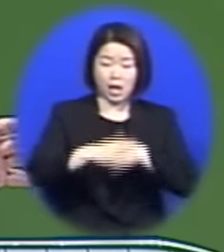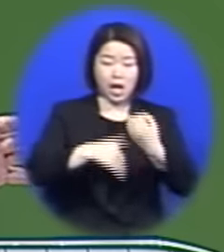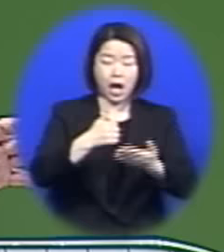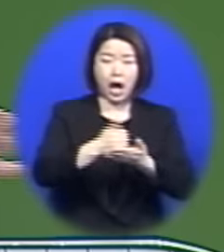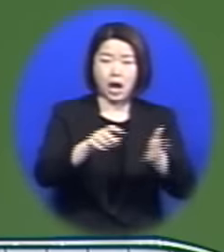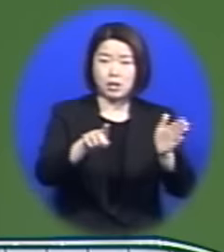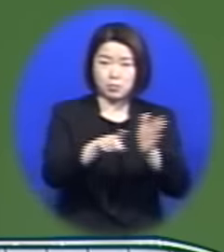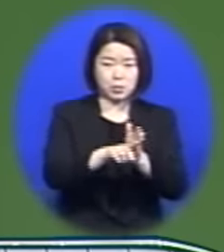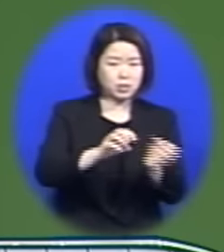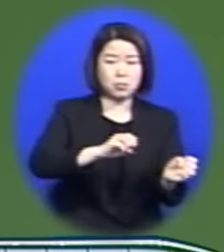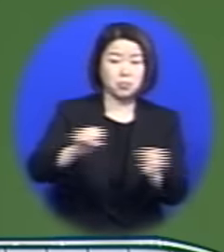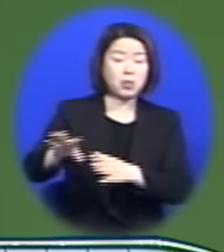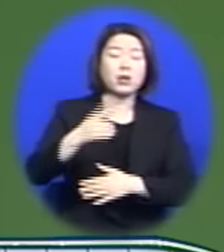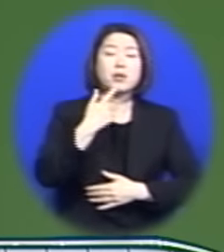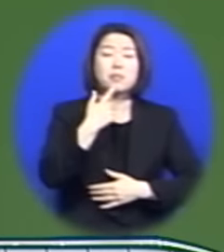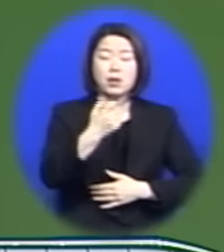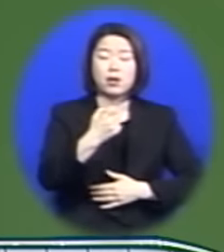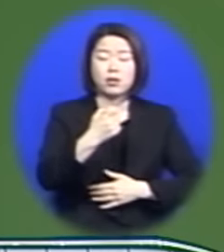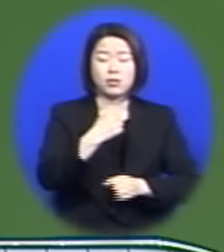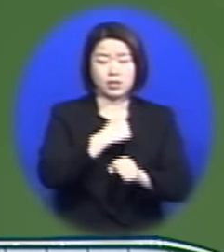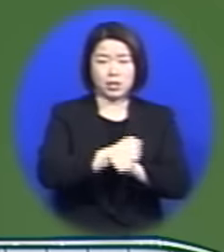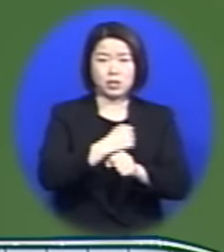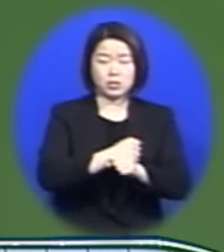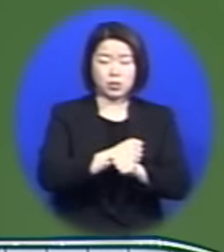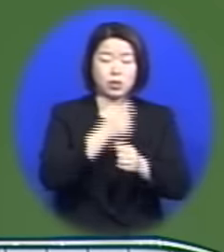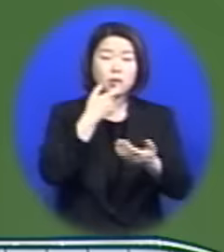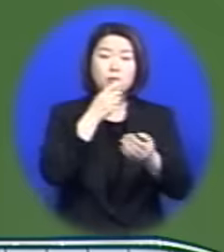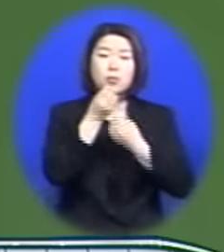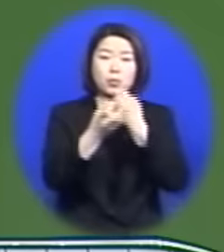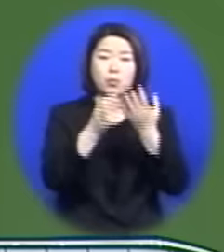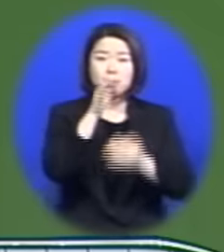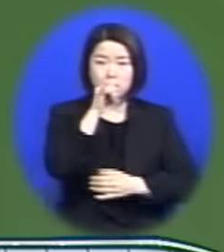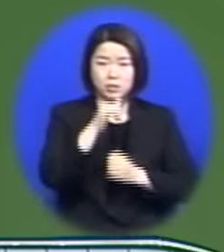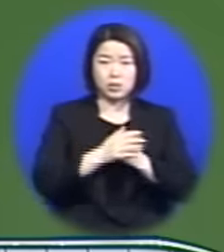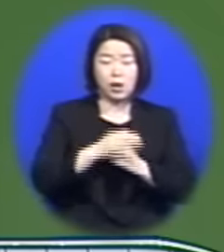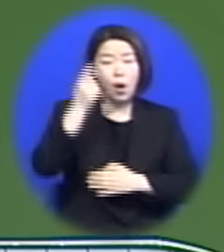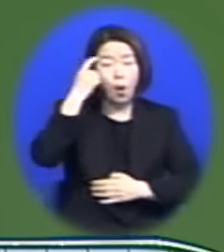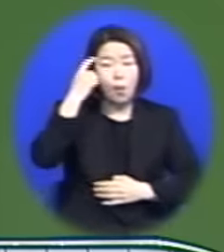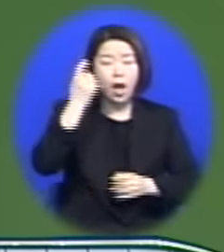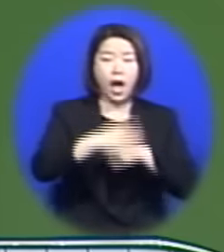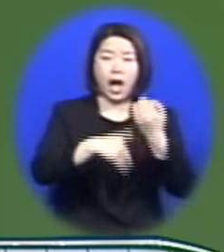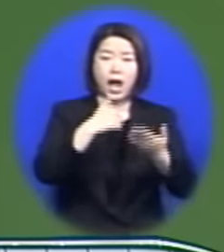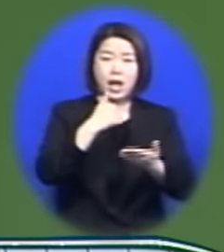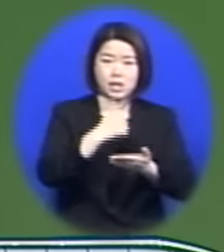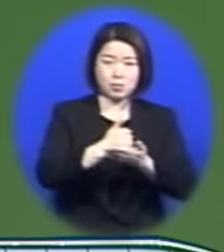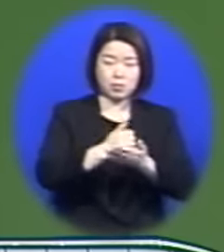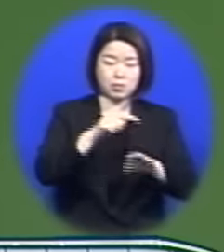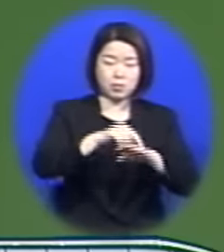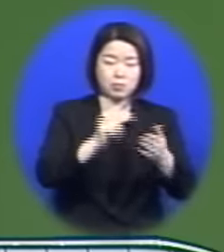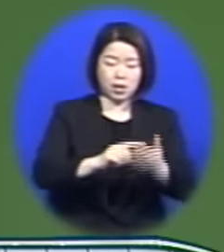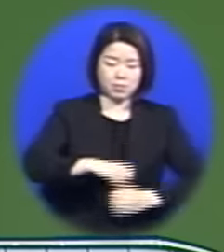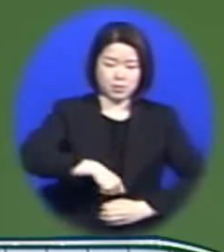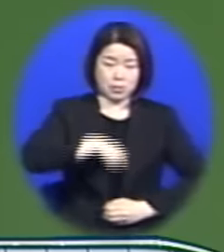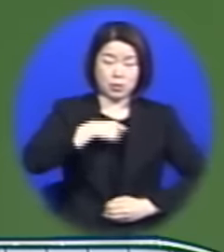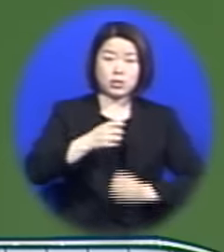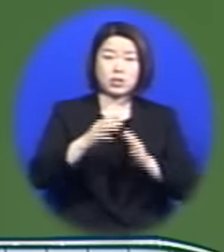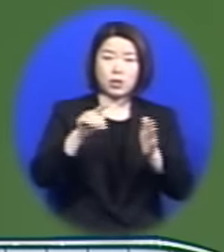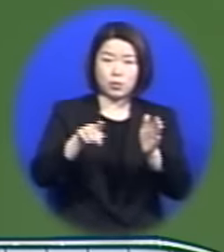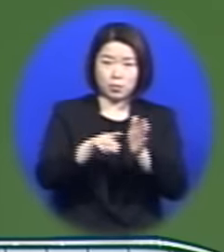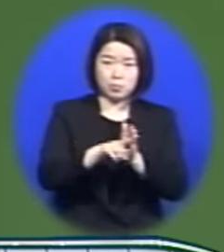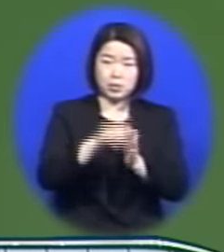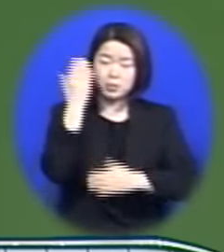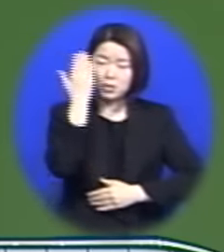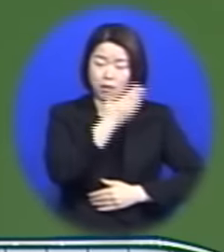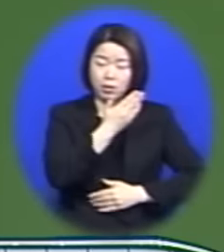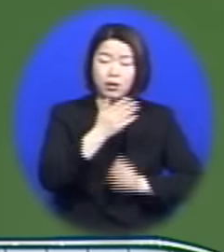버릴 뻔했어요 그런 뜻입니다 왜 하나님은 마음이 정직하고 정결한 사람에게 복을 주시는 하나님이라고